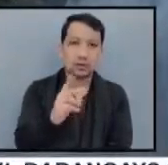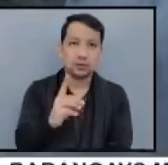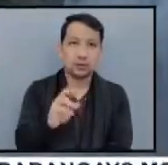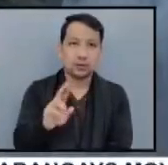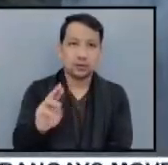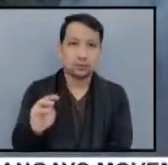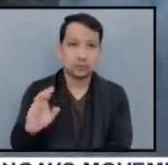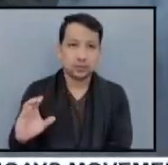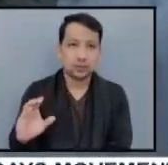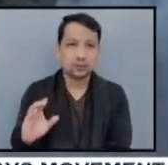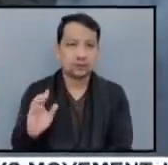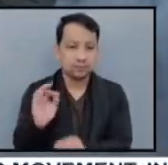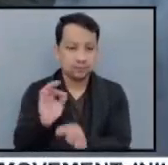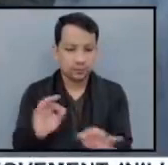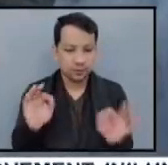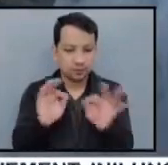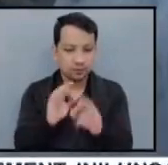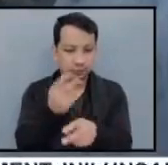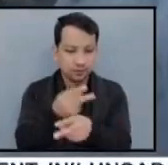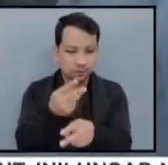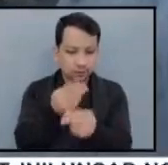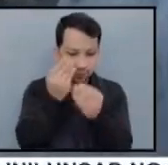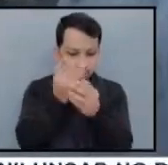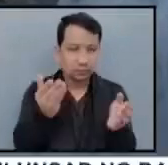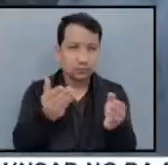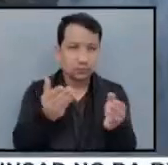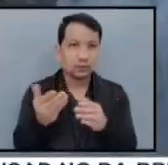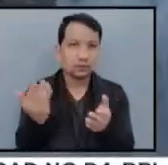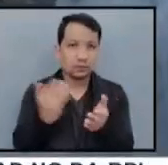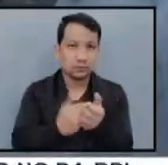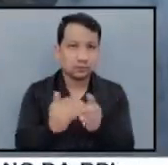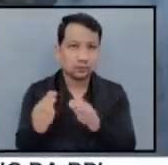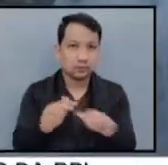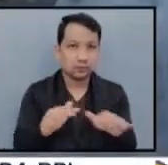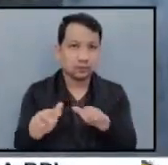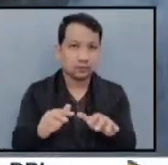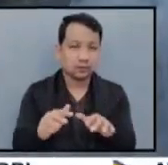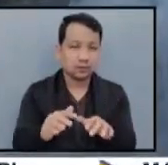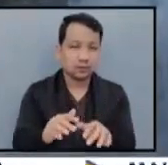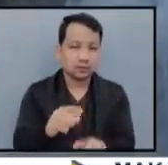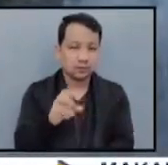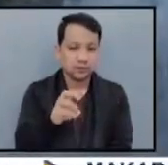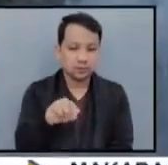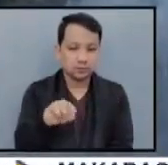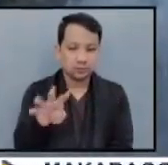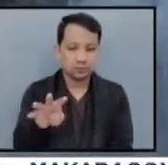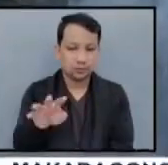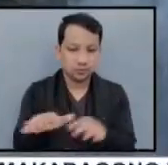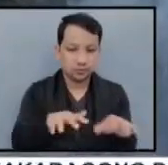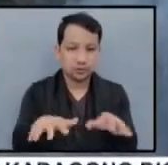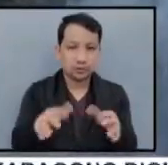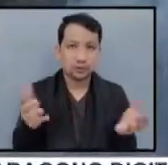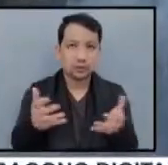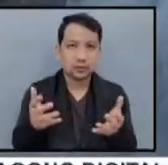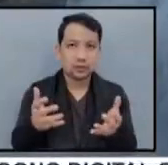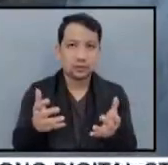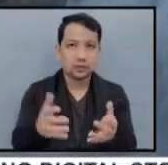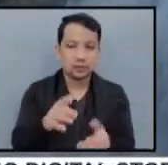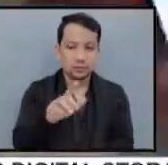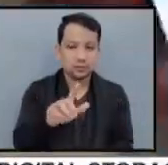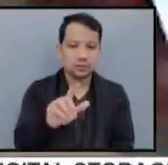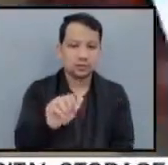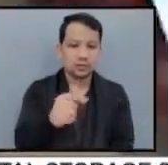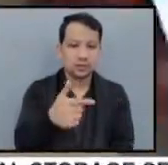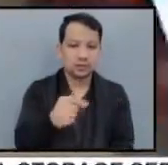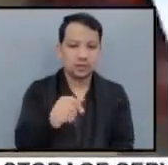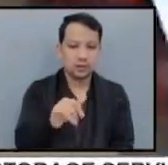pag-iingat dahil sa mga naitalang aftershocks sa magnitude 6.4 na lindol sa lalawigan ng Lagayan, Abra. Sa huling